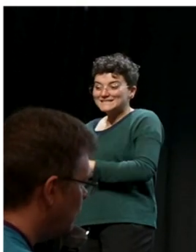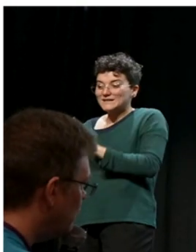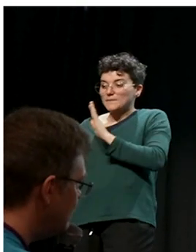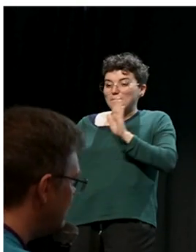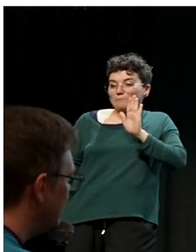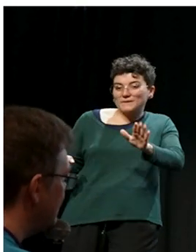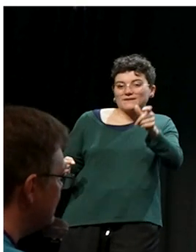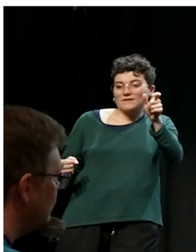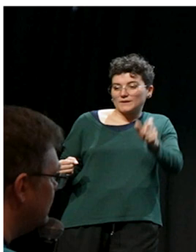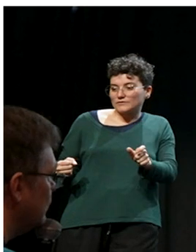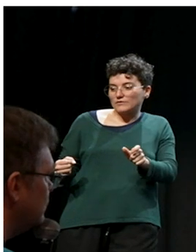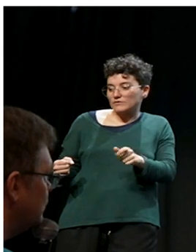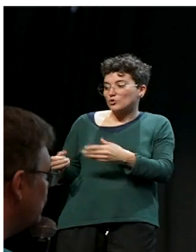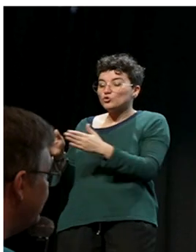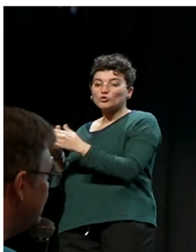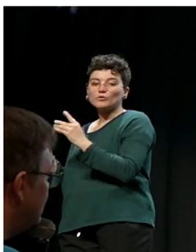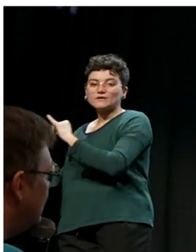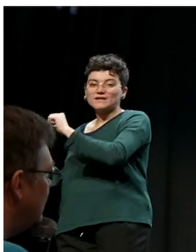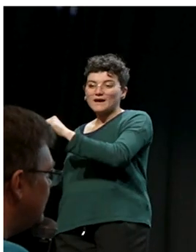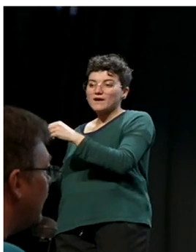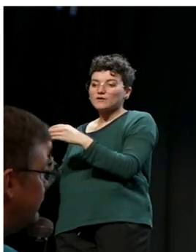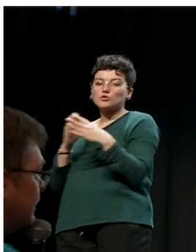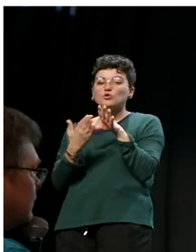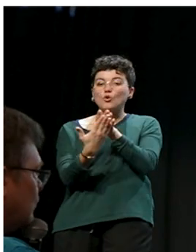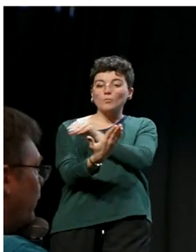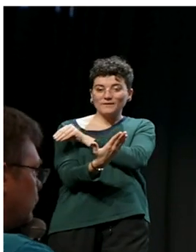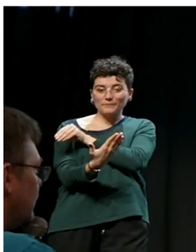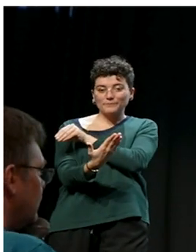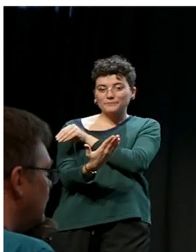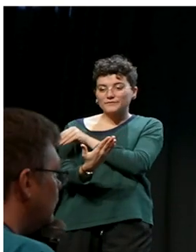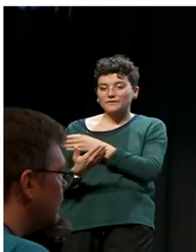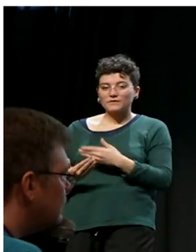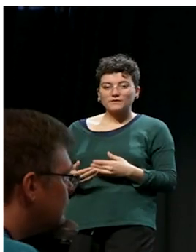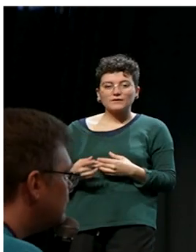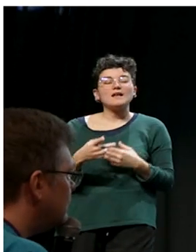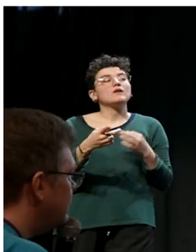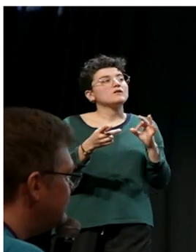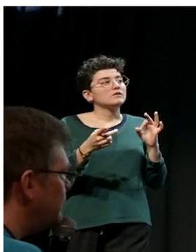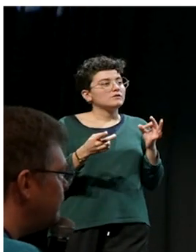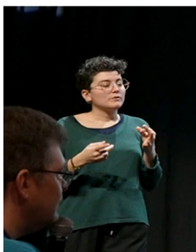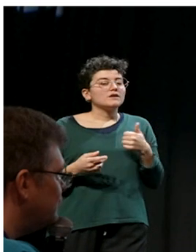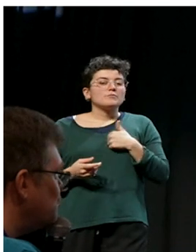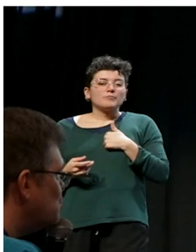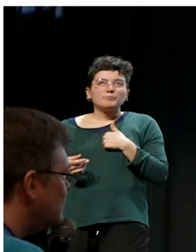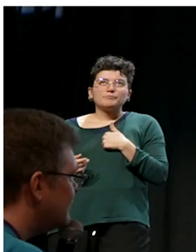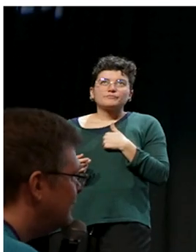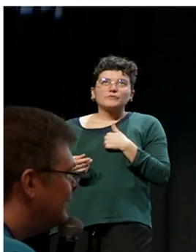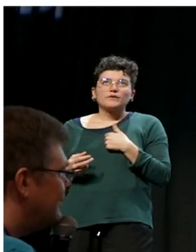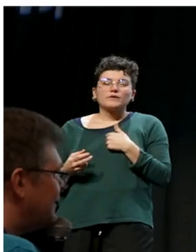Ouais. Moi, c'est ce qui m'intéressait dans le cadre de mon travail, et avec, en partenariat, évidemment, l'idée, c'est pas de faire des